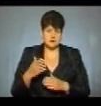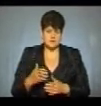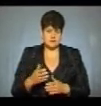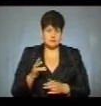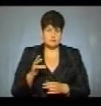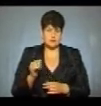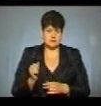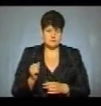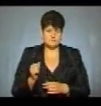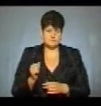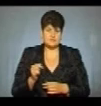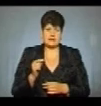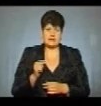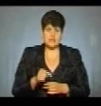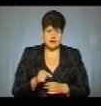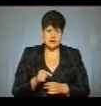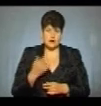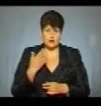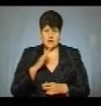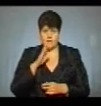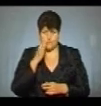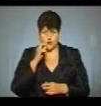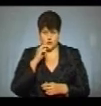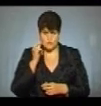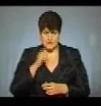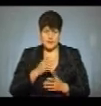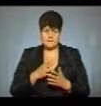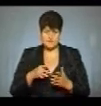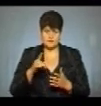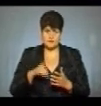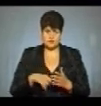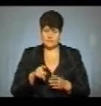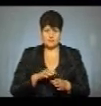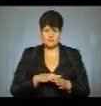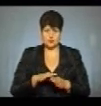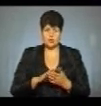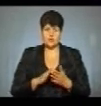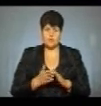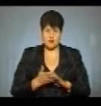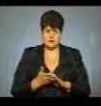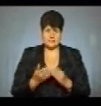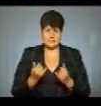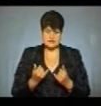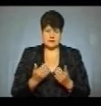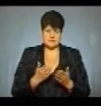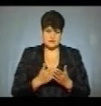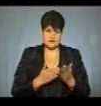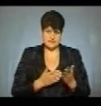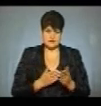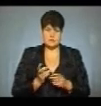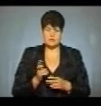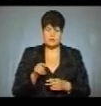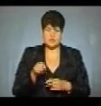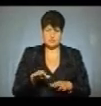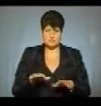на те, коли ворог України, я більш ніж впевнений, що вони не дотримуються тих домовленостей, які є зараз на даний момент, і зайдуть на ті